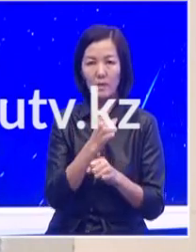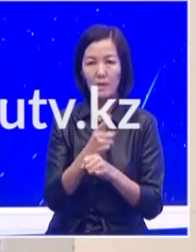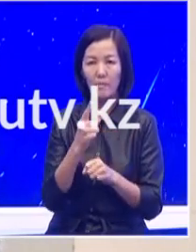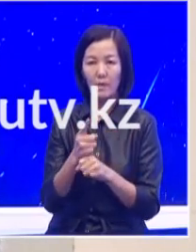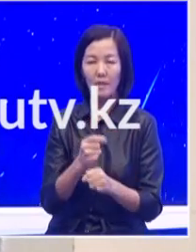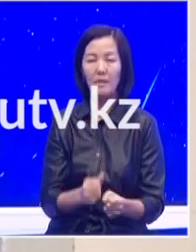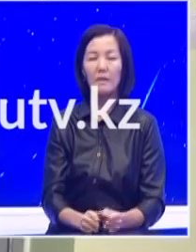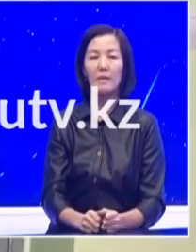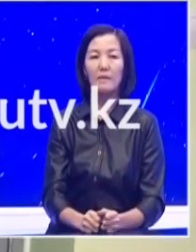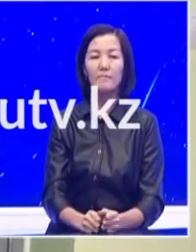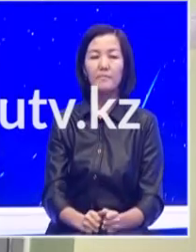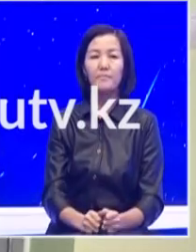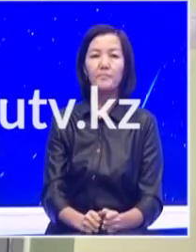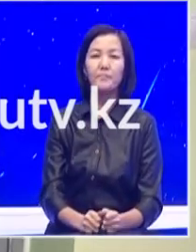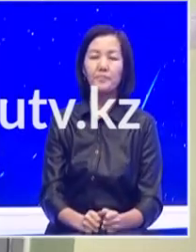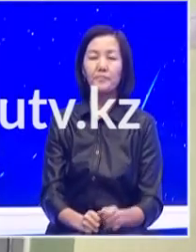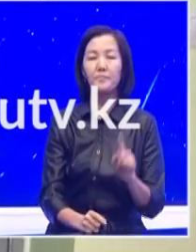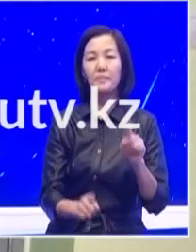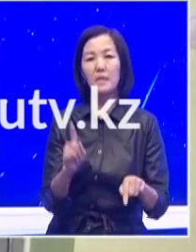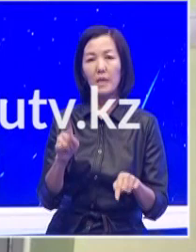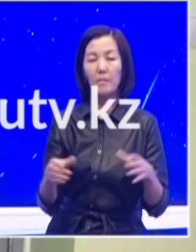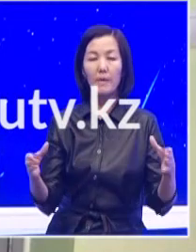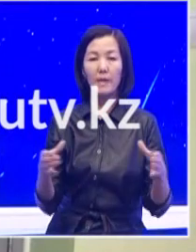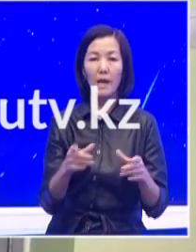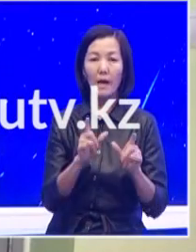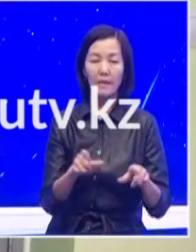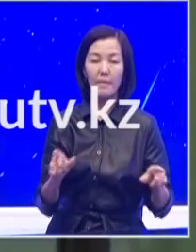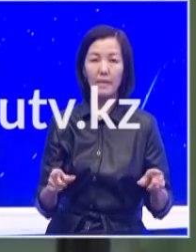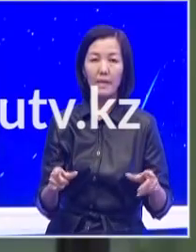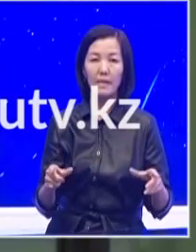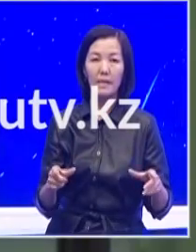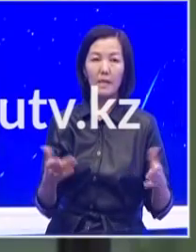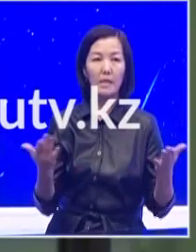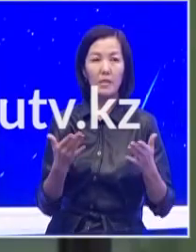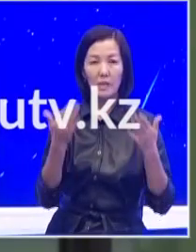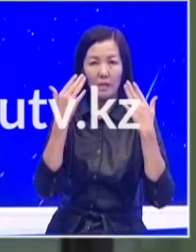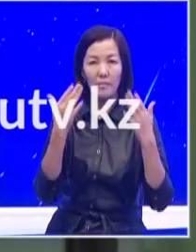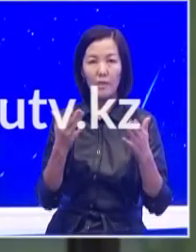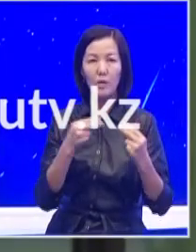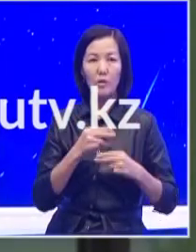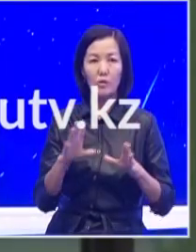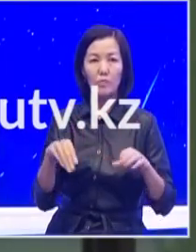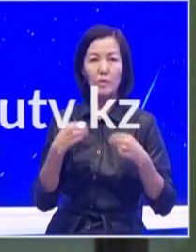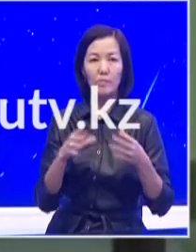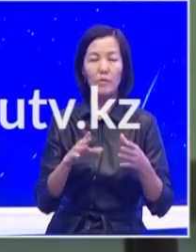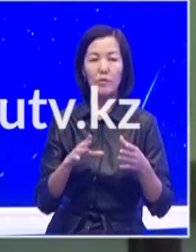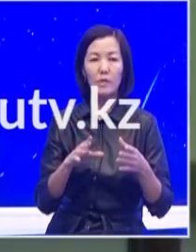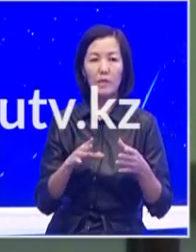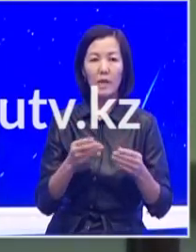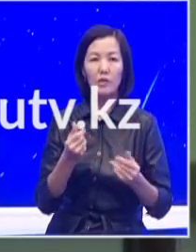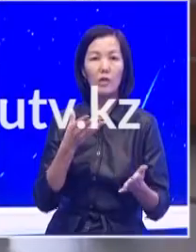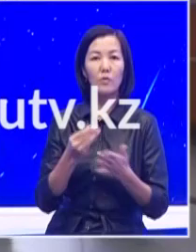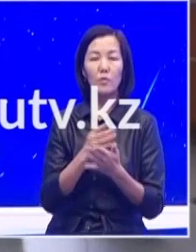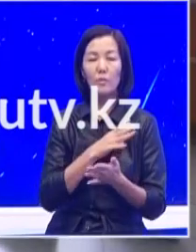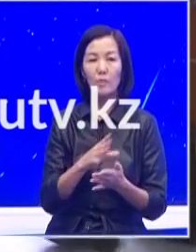қол жеткізе алмайды. Кейбір адамдардың мәртебесі анықталмаған. Мамандардың айтуынша, олар үшін жұмыс берушілер жарна төлемей отыр.